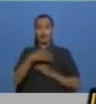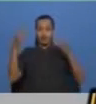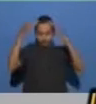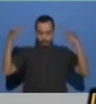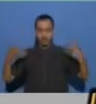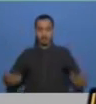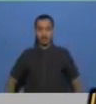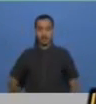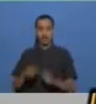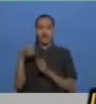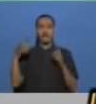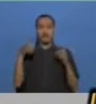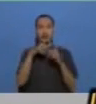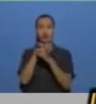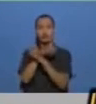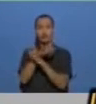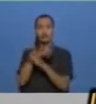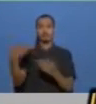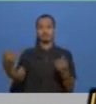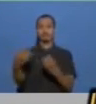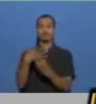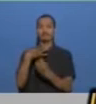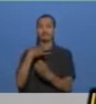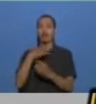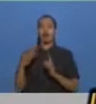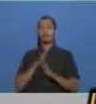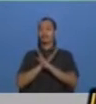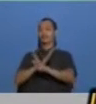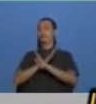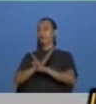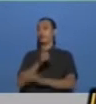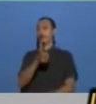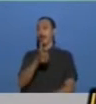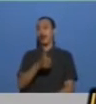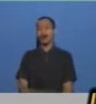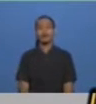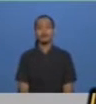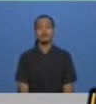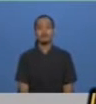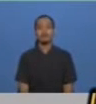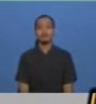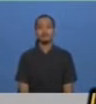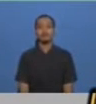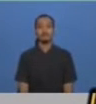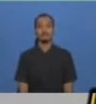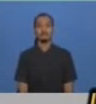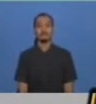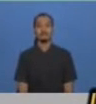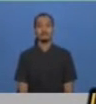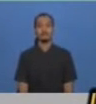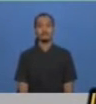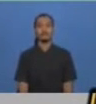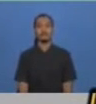mengidentifikasi virus yang masuk ke tubuh kita, sehingga tubuh kita ini nanti akan, kalau daya